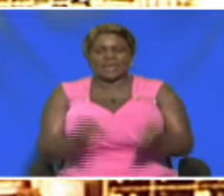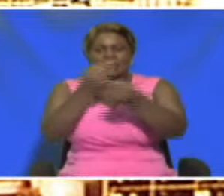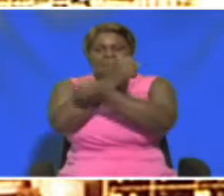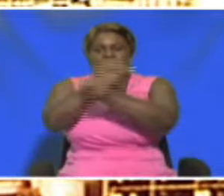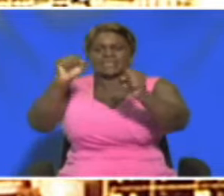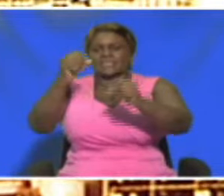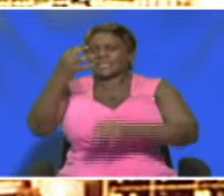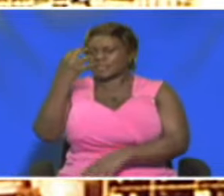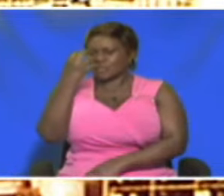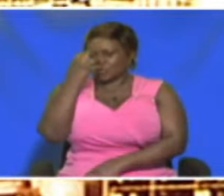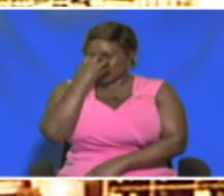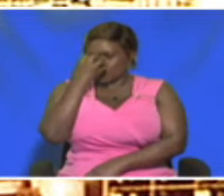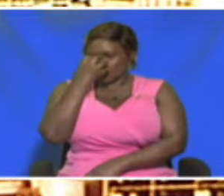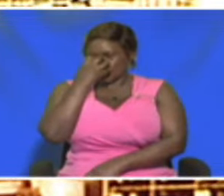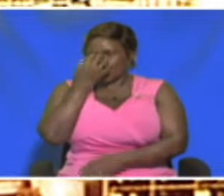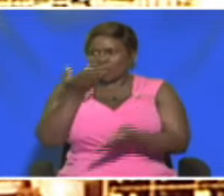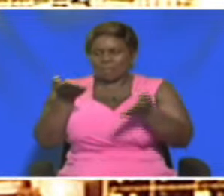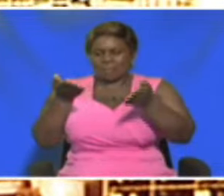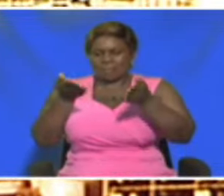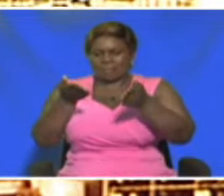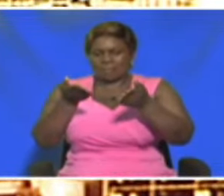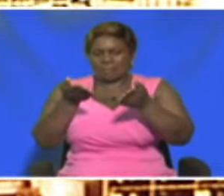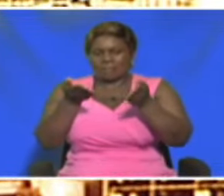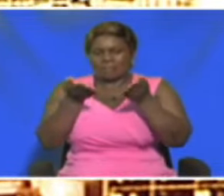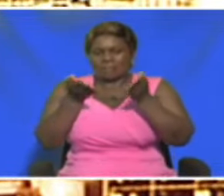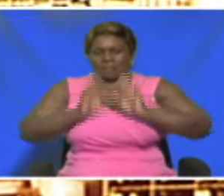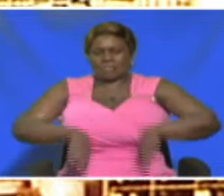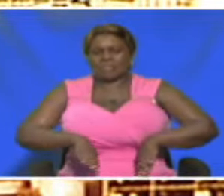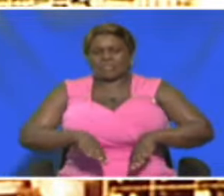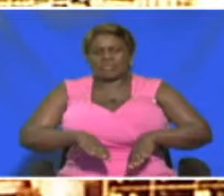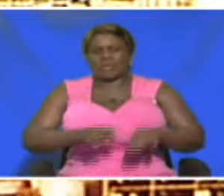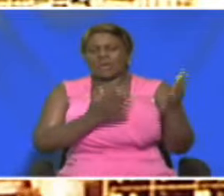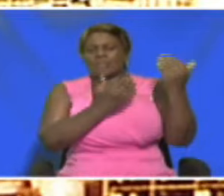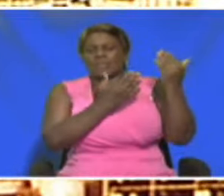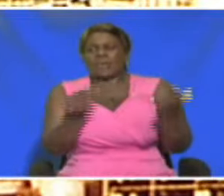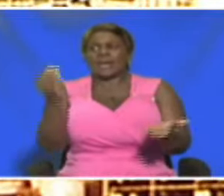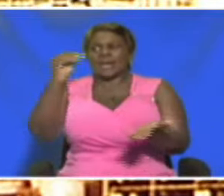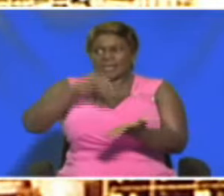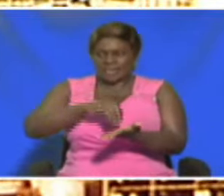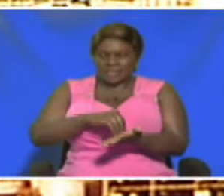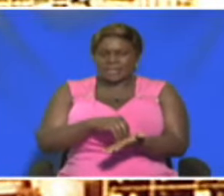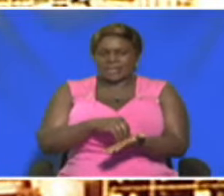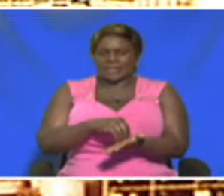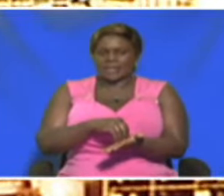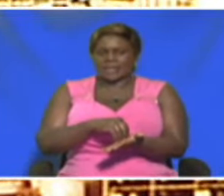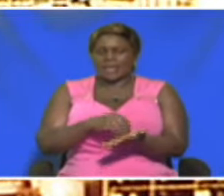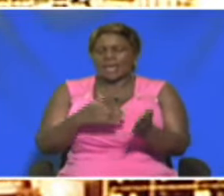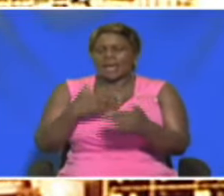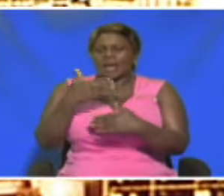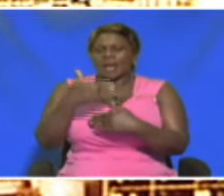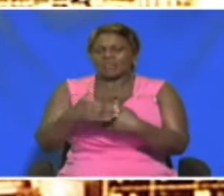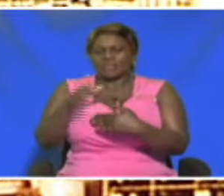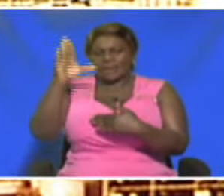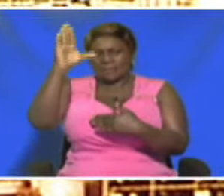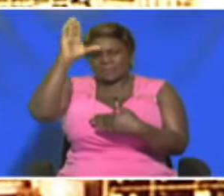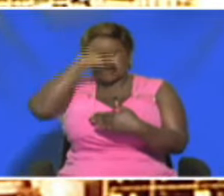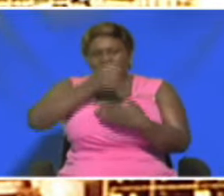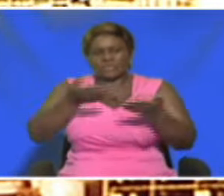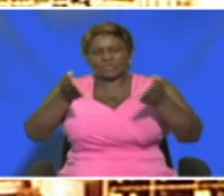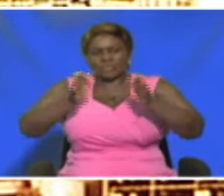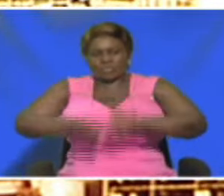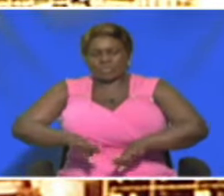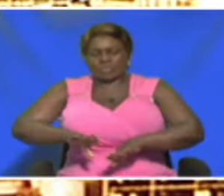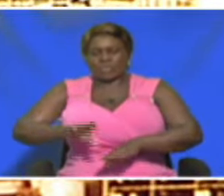Rais William Ruto amevunja matumaini na matarajio ya Wakenya kwa mara nyingine tena baada ya kukosa kuvunja baraza